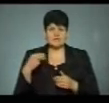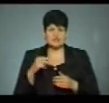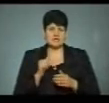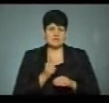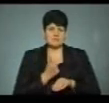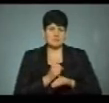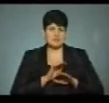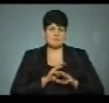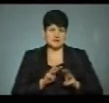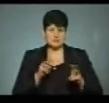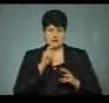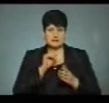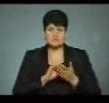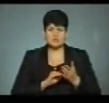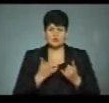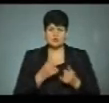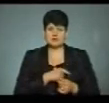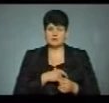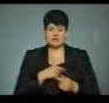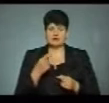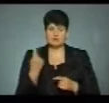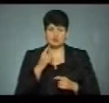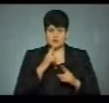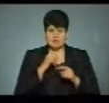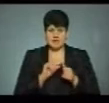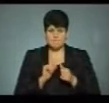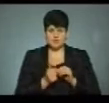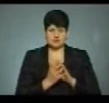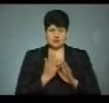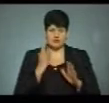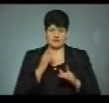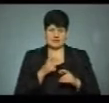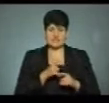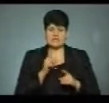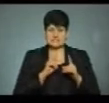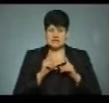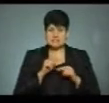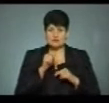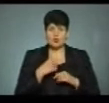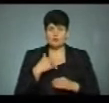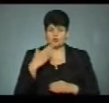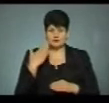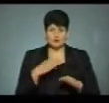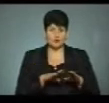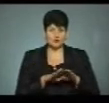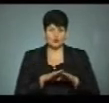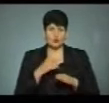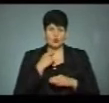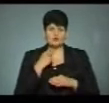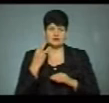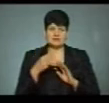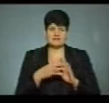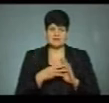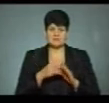прем'єр-міністра України написали сьогодні депутати обласної ради на позачерговій сесії. За нього проголосували одноголосно 38